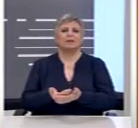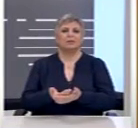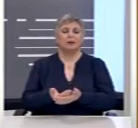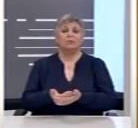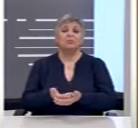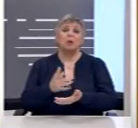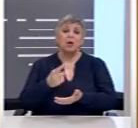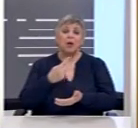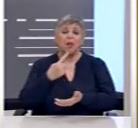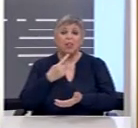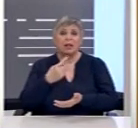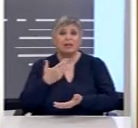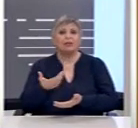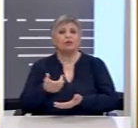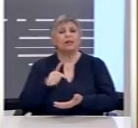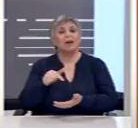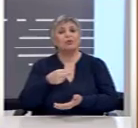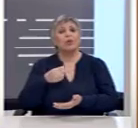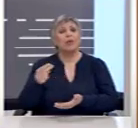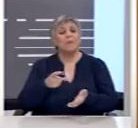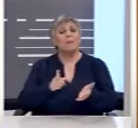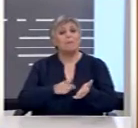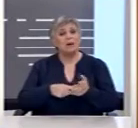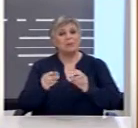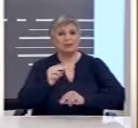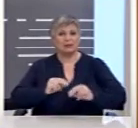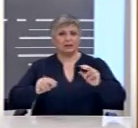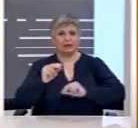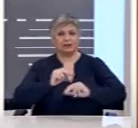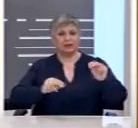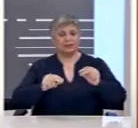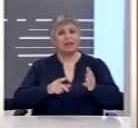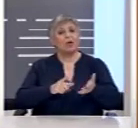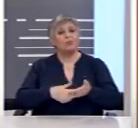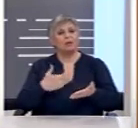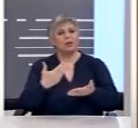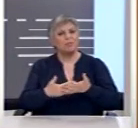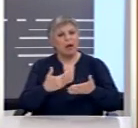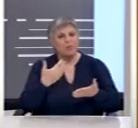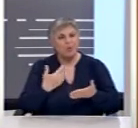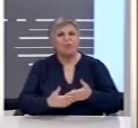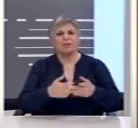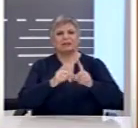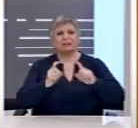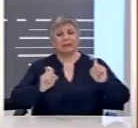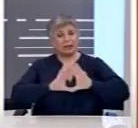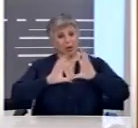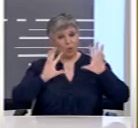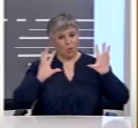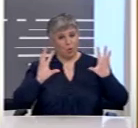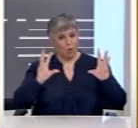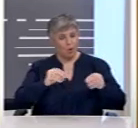έπρεπε αυτό το ζήτημα να συζητηθεί, να μαζευτούν τα ντοκουμέντα, να μαζευτούν τα υλικά κτλ. Τελικά